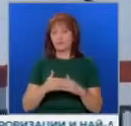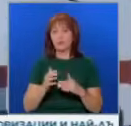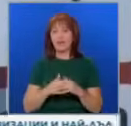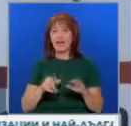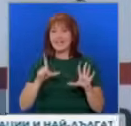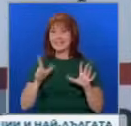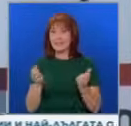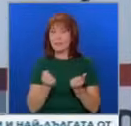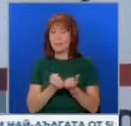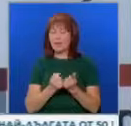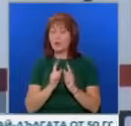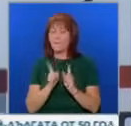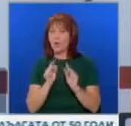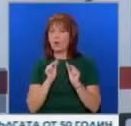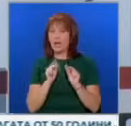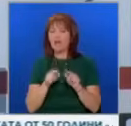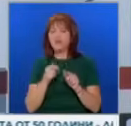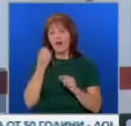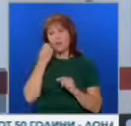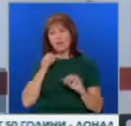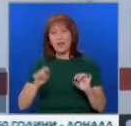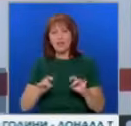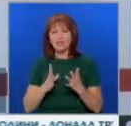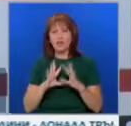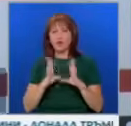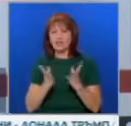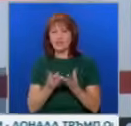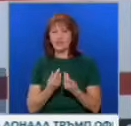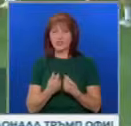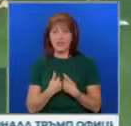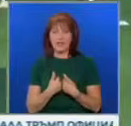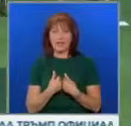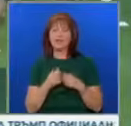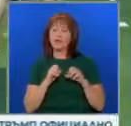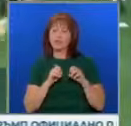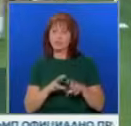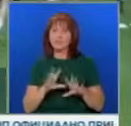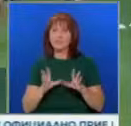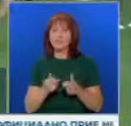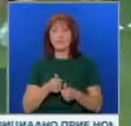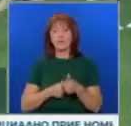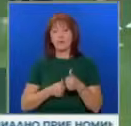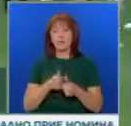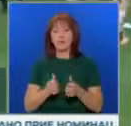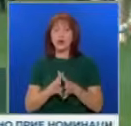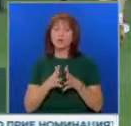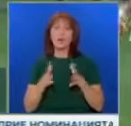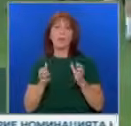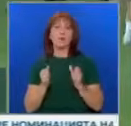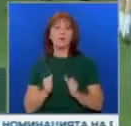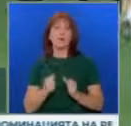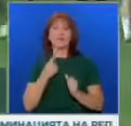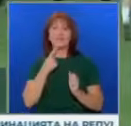7 мача и мога да ви кажа, че това е добро начало за всички нас, което ще ни позволи да започнем първенството с големи очаквания в битката за